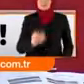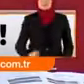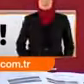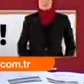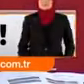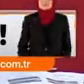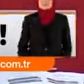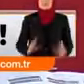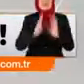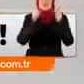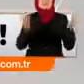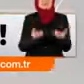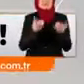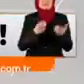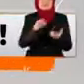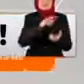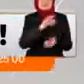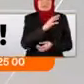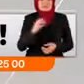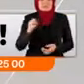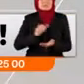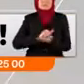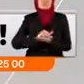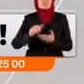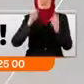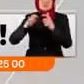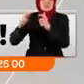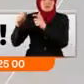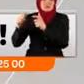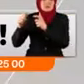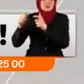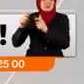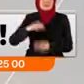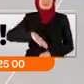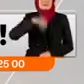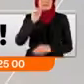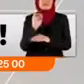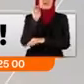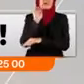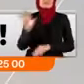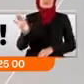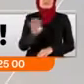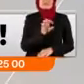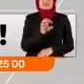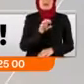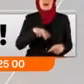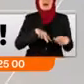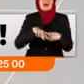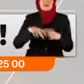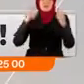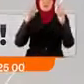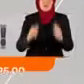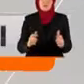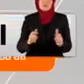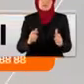bu orman yangınlarından etkilenen tüm bölgelerimizi genel hayatı etkili bir afet